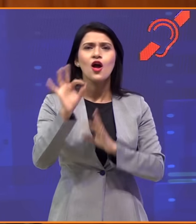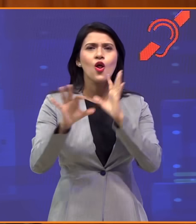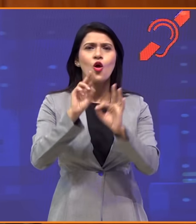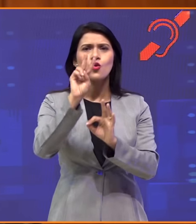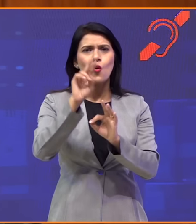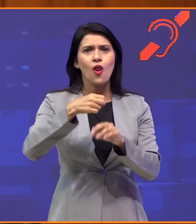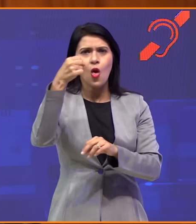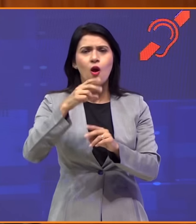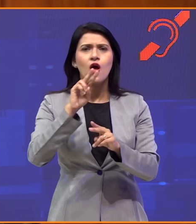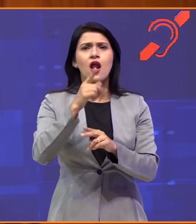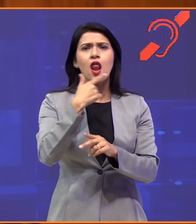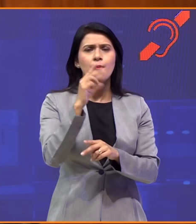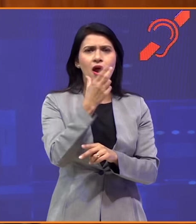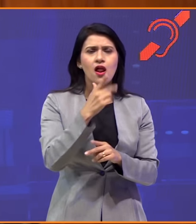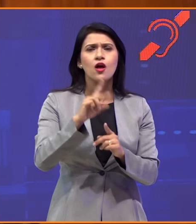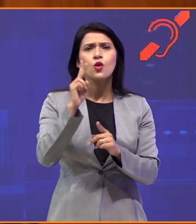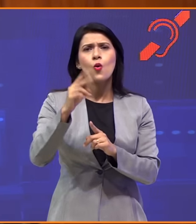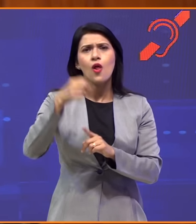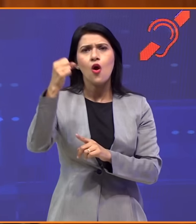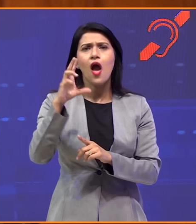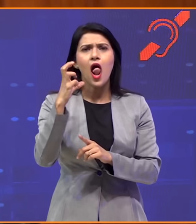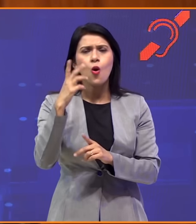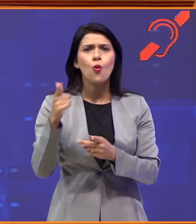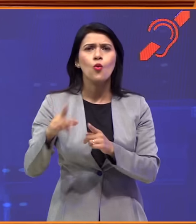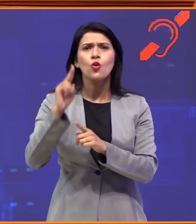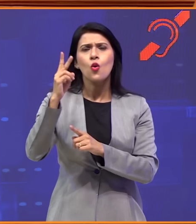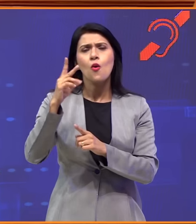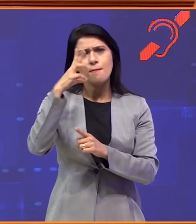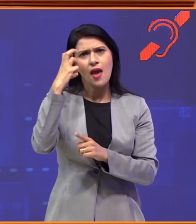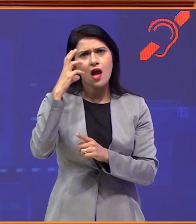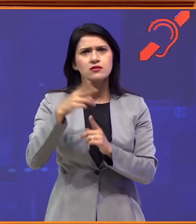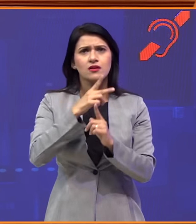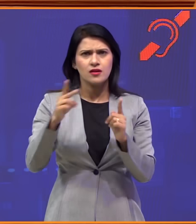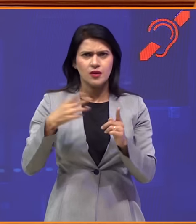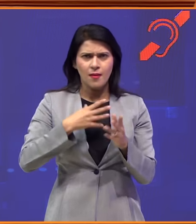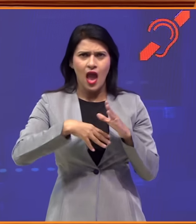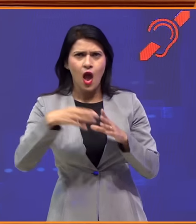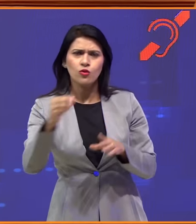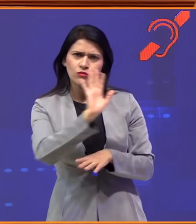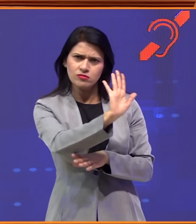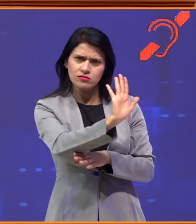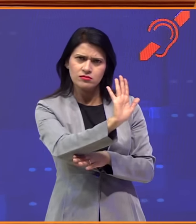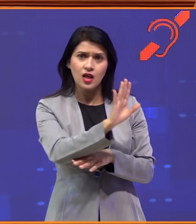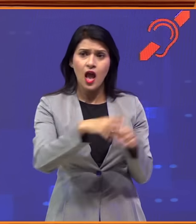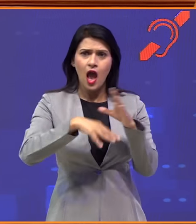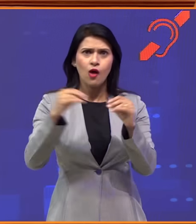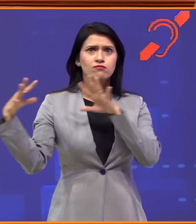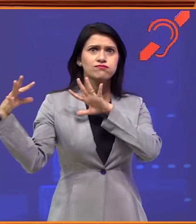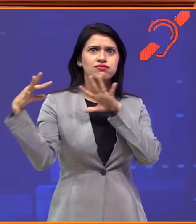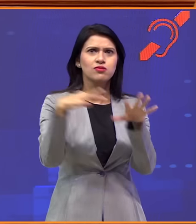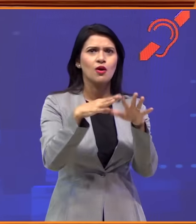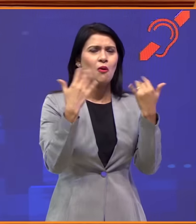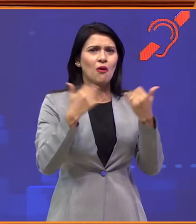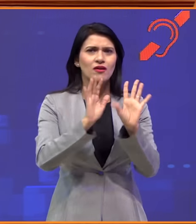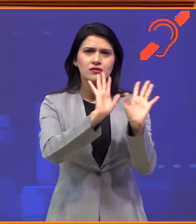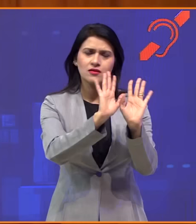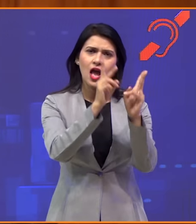टमाटर आधा किलो परवल ये करो मैंने कहा ठीक है मैं बाहर नहीं आप बैठिए अंदर बाहर में भीड़ लग जाएगा सर